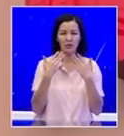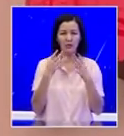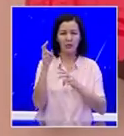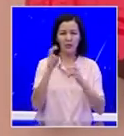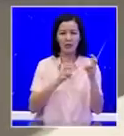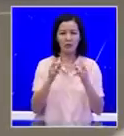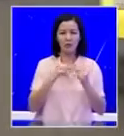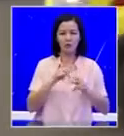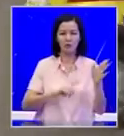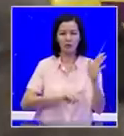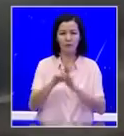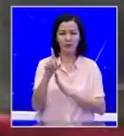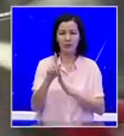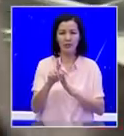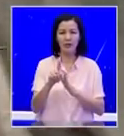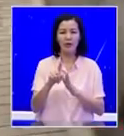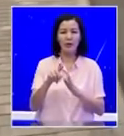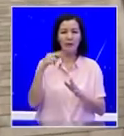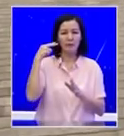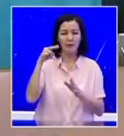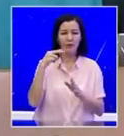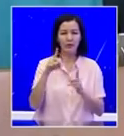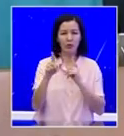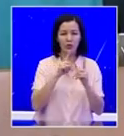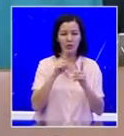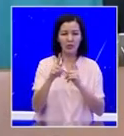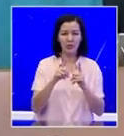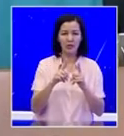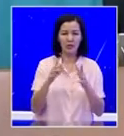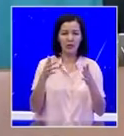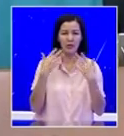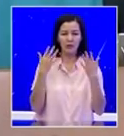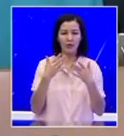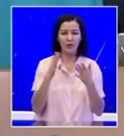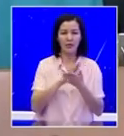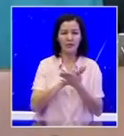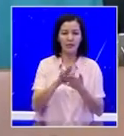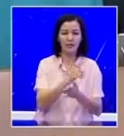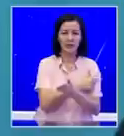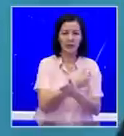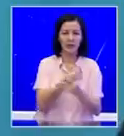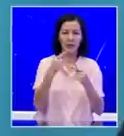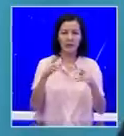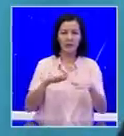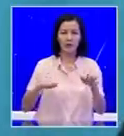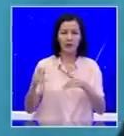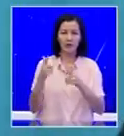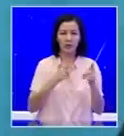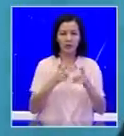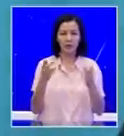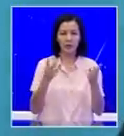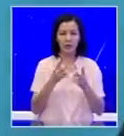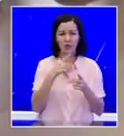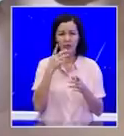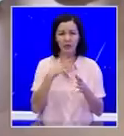экономика тұралап қалмау тиіс. Осылай деген үкімет басшысы селекторлық жиында жеңілдетілген санитарлық режимге басқа да өңірлер дайындалу керектігін